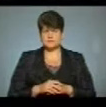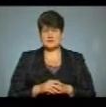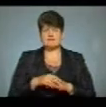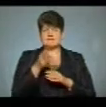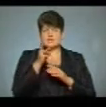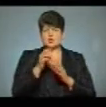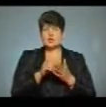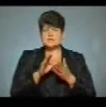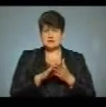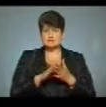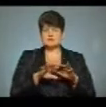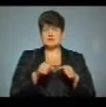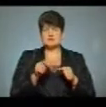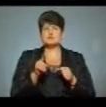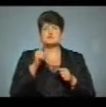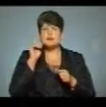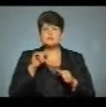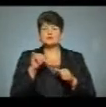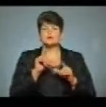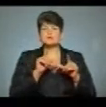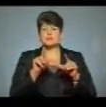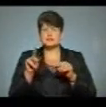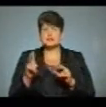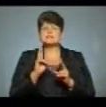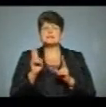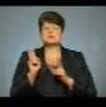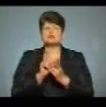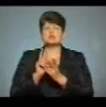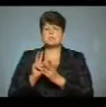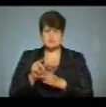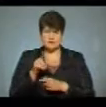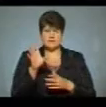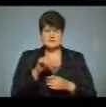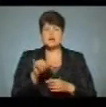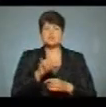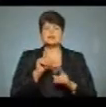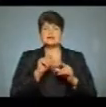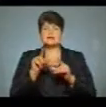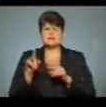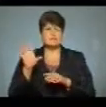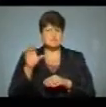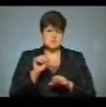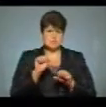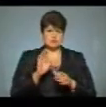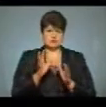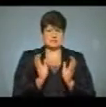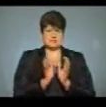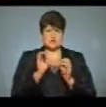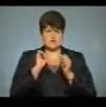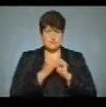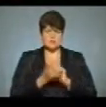взяли, щоб знати, де ми пересуваємося, з ким ми зустрічаємося, там все, куди ми їздимо, там все може бути збережено у